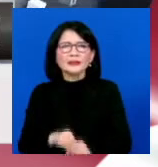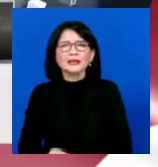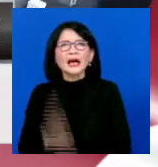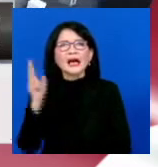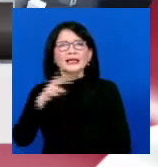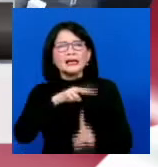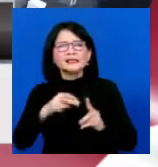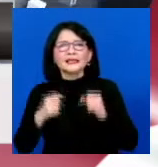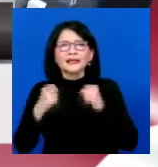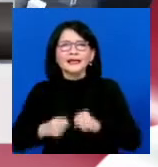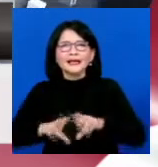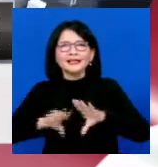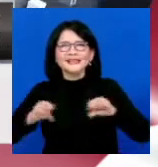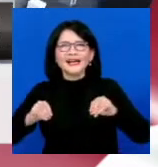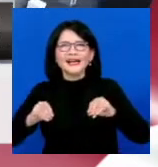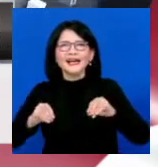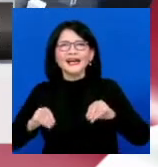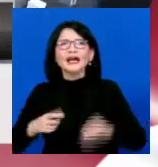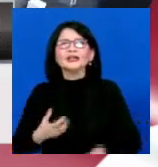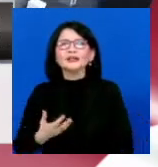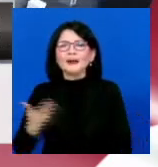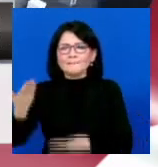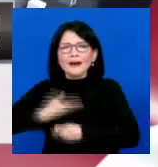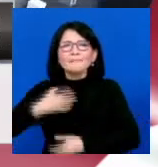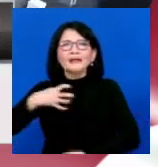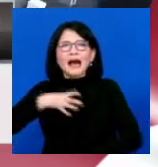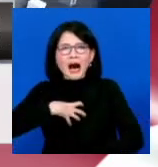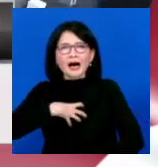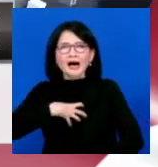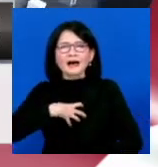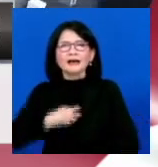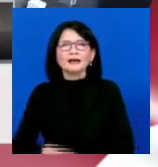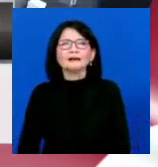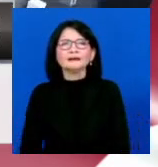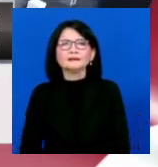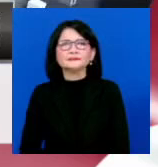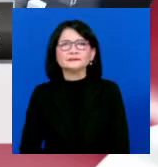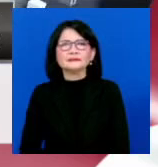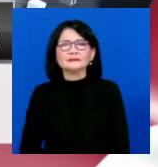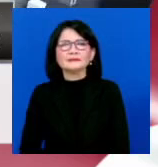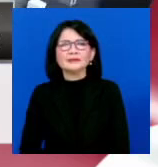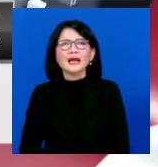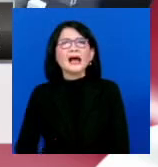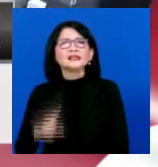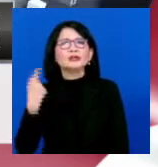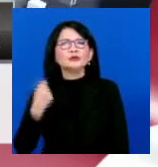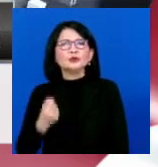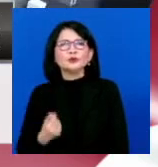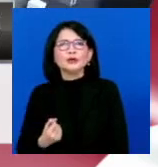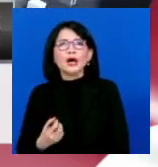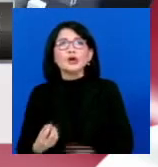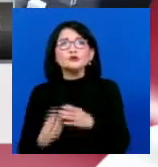tenaga kerjanya dari sisi memberikan hak Nya kepada pengguna perusahaan dan lain-lain ini sekaligus untuk sumber daya manusia